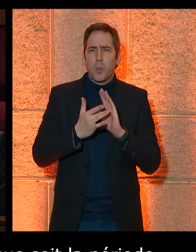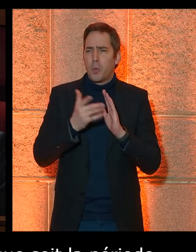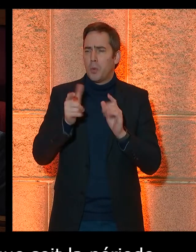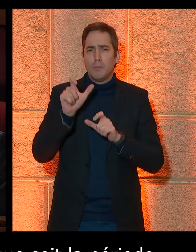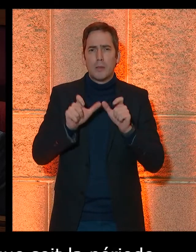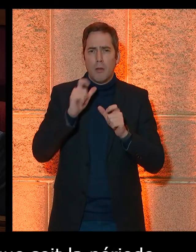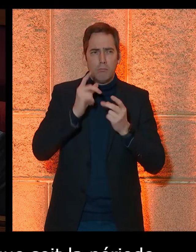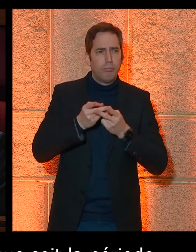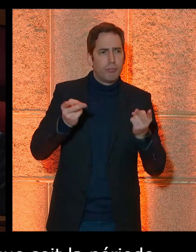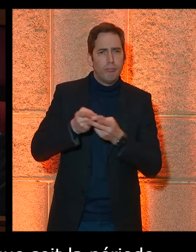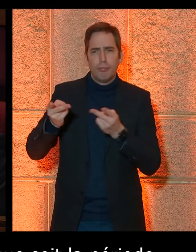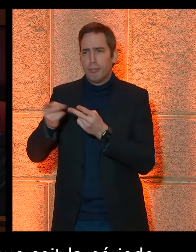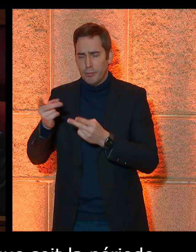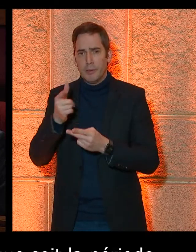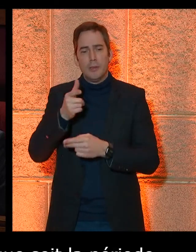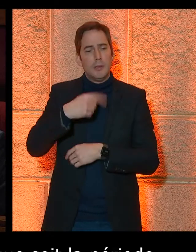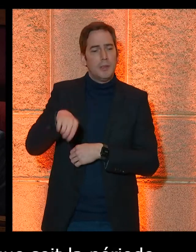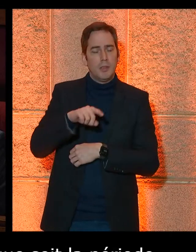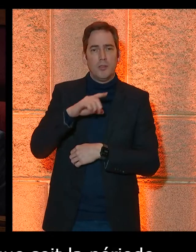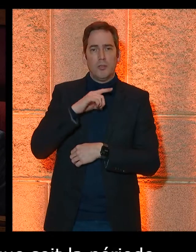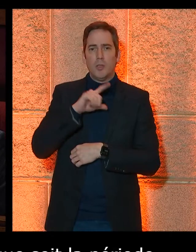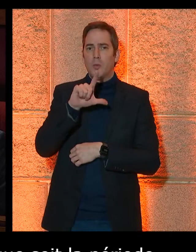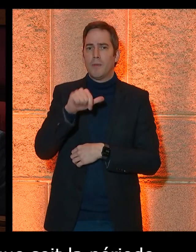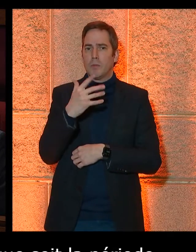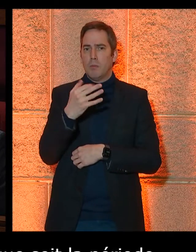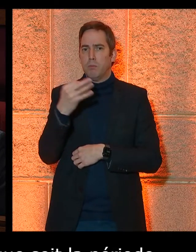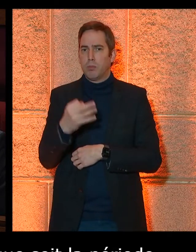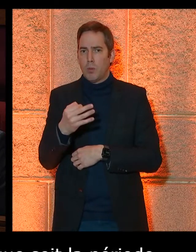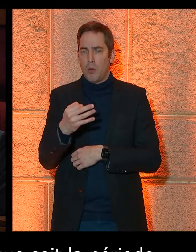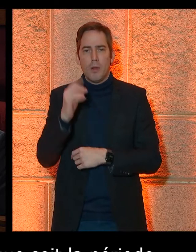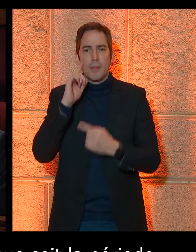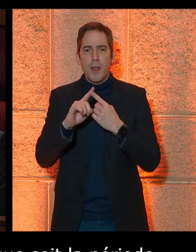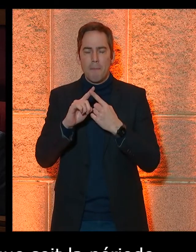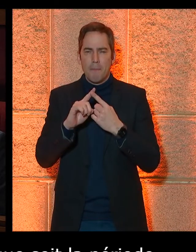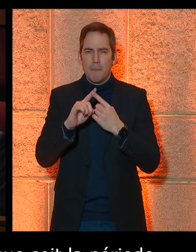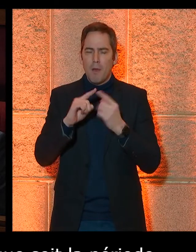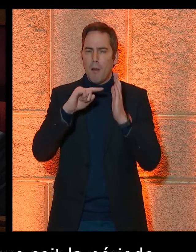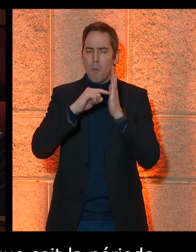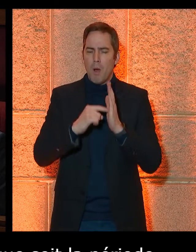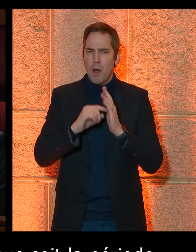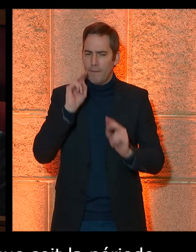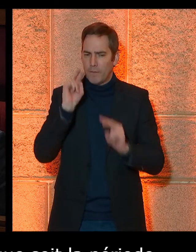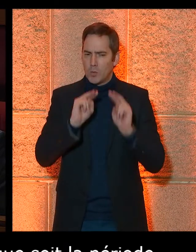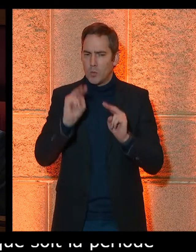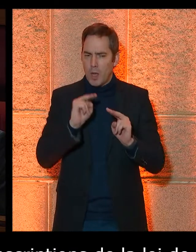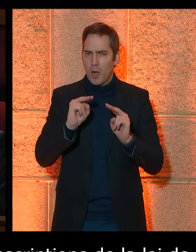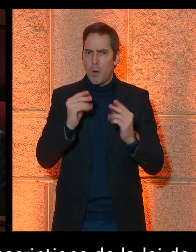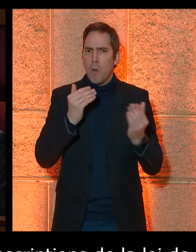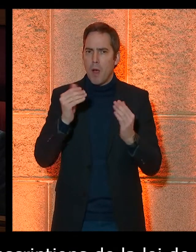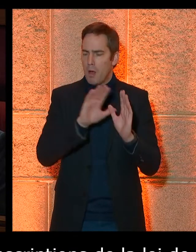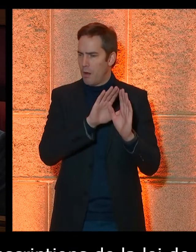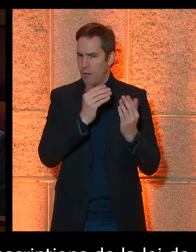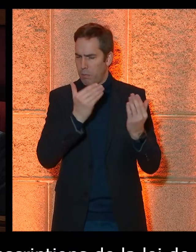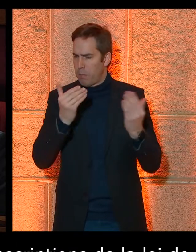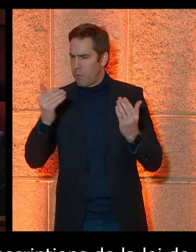qui font plus de 2,5% de taux d'audience nationale, toutes chaînes confondues,